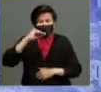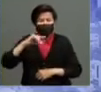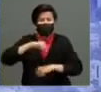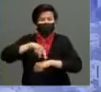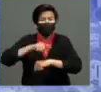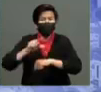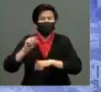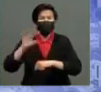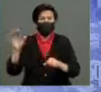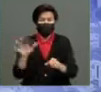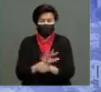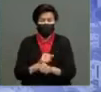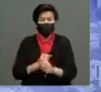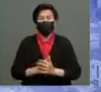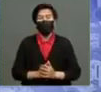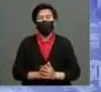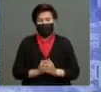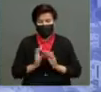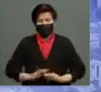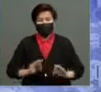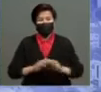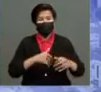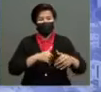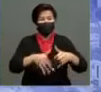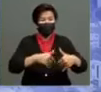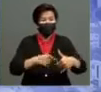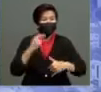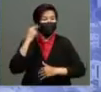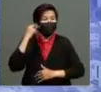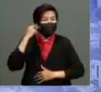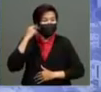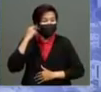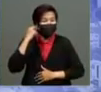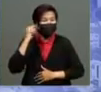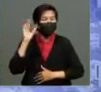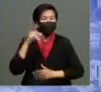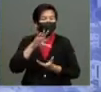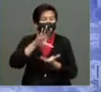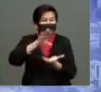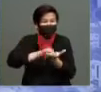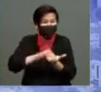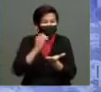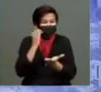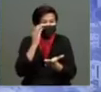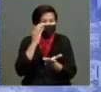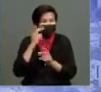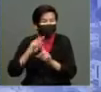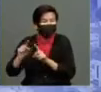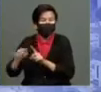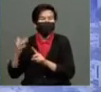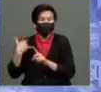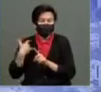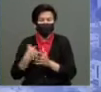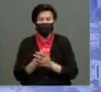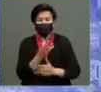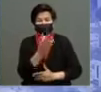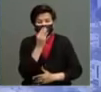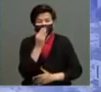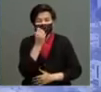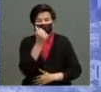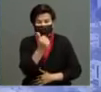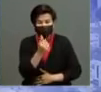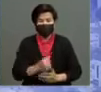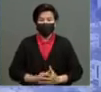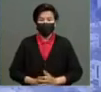ทำเพื่อให้ท่านได้รับทราบแล้วก็ทุกข้อมูลเร็วที่สุดผมก็เอามานะฮะขยับในการที่จะรายงานให้เร็